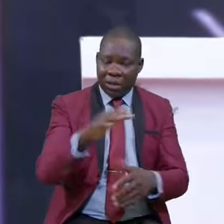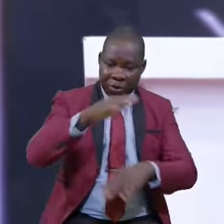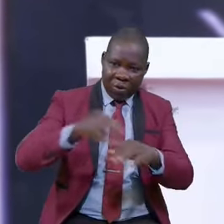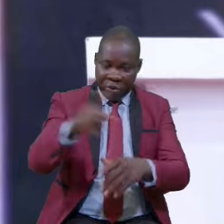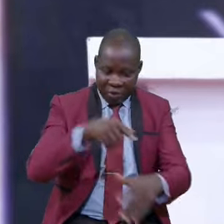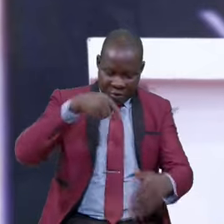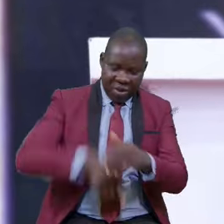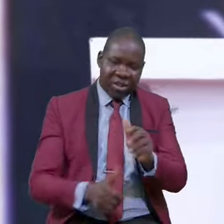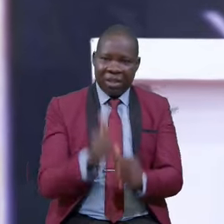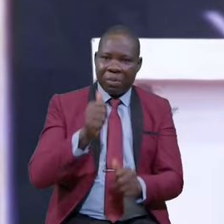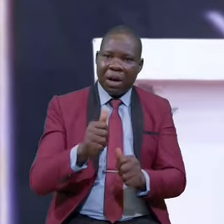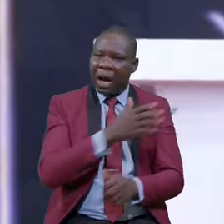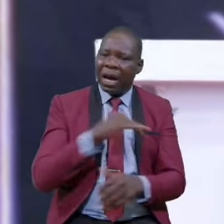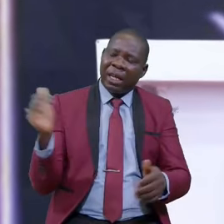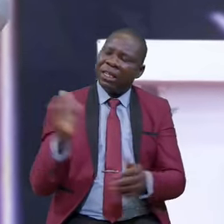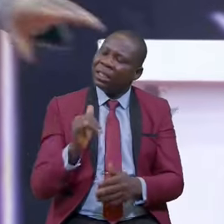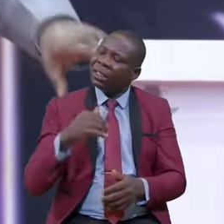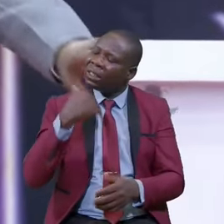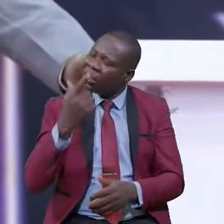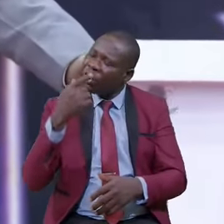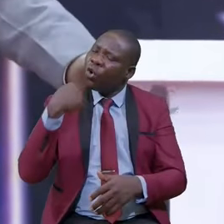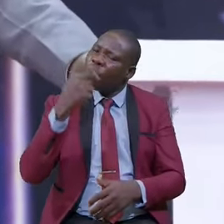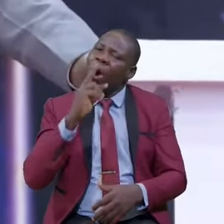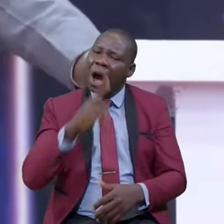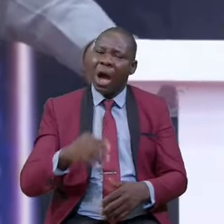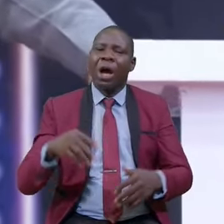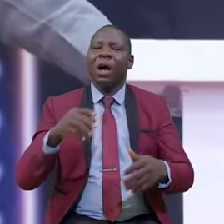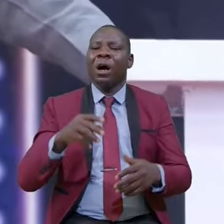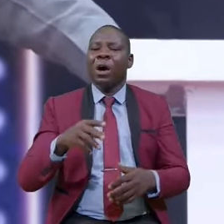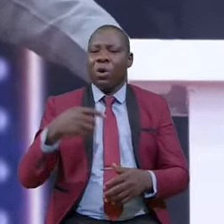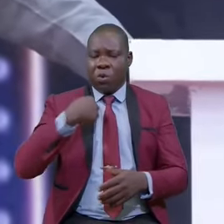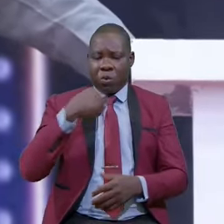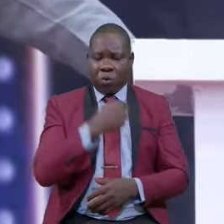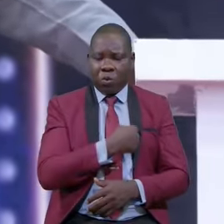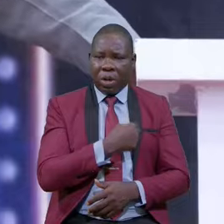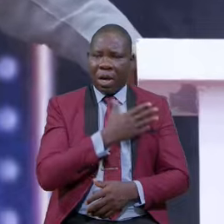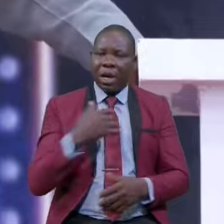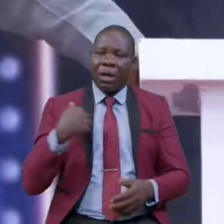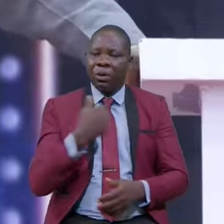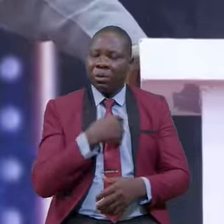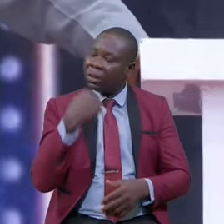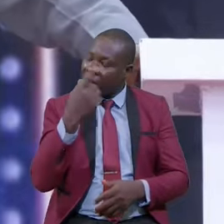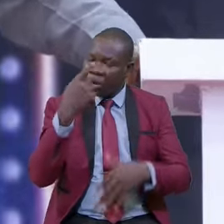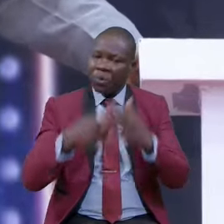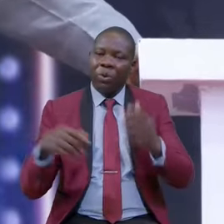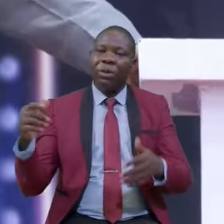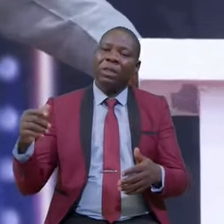on a décidé, ceux qui disent que nous sommes, ils disent que nous sommes profonds, nous sommes de la